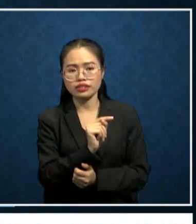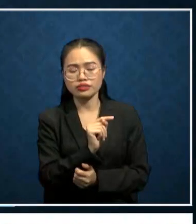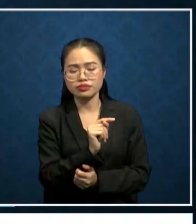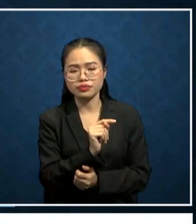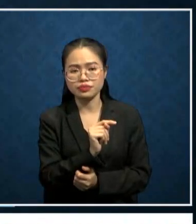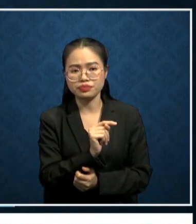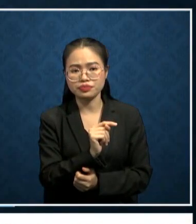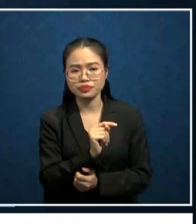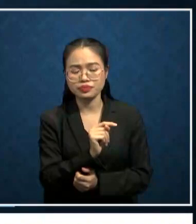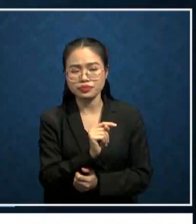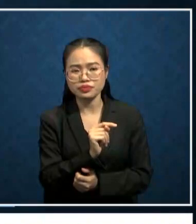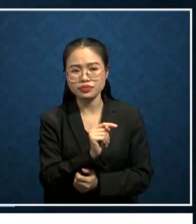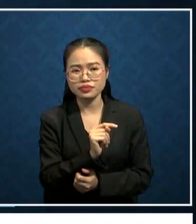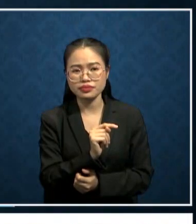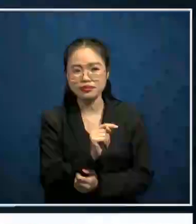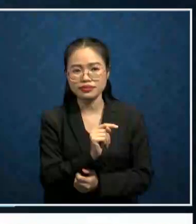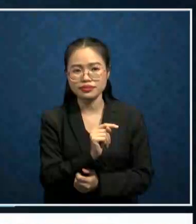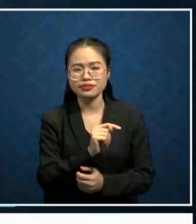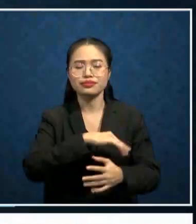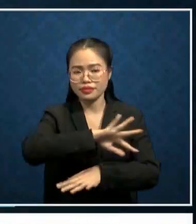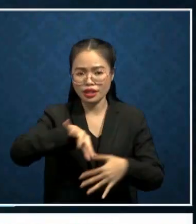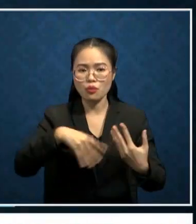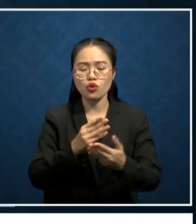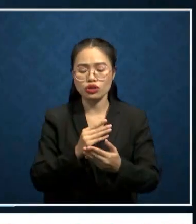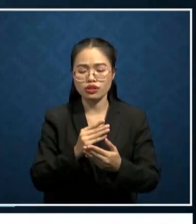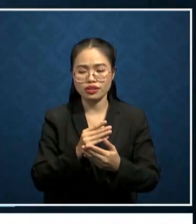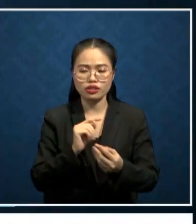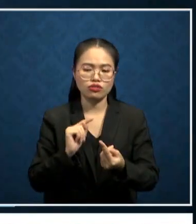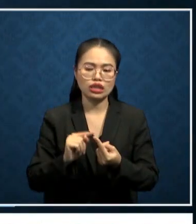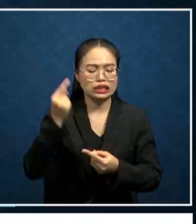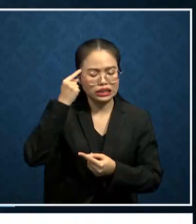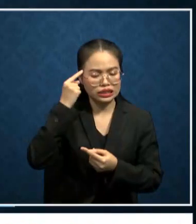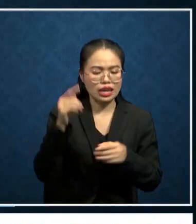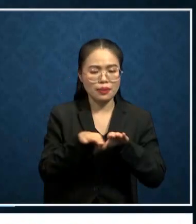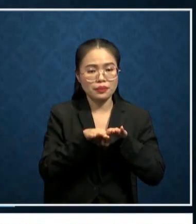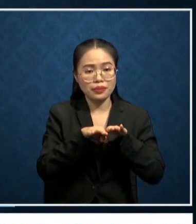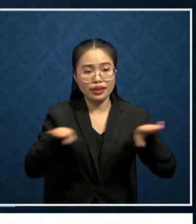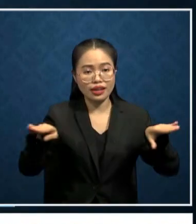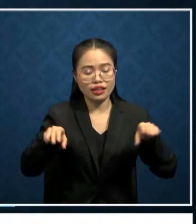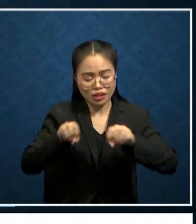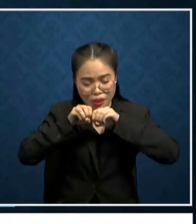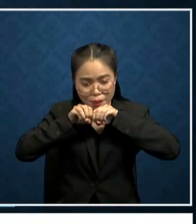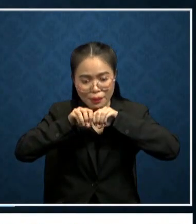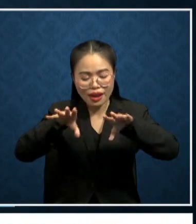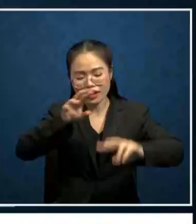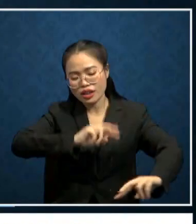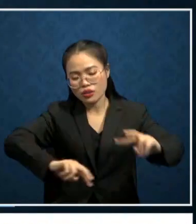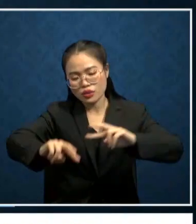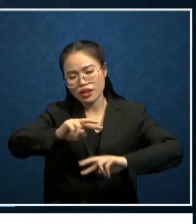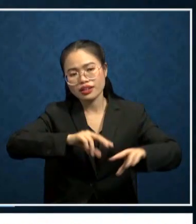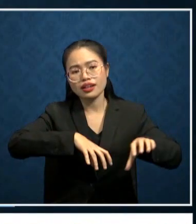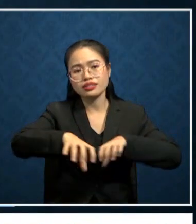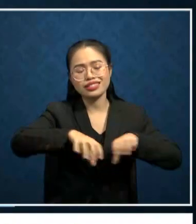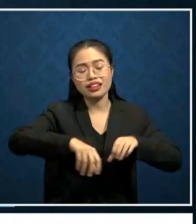เอ่อก็ทั้งหมดก็มีการเห็นชอบนะครับในเรื่องของหลักเกณฑ์การประกาศกำกัดการกำกับดูแลการบริหารจัดการ